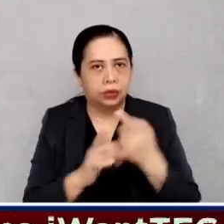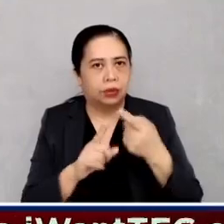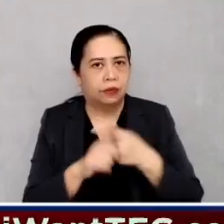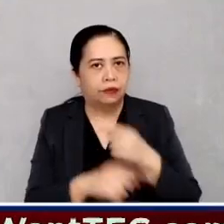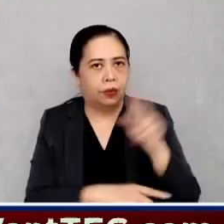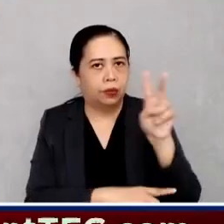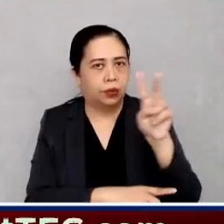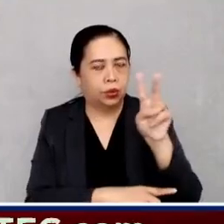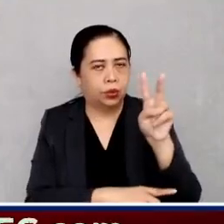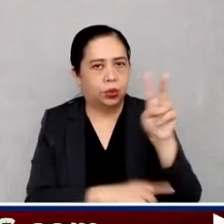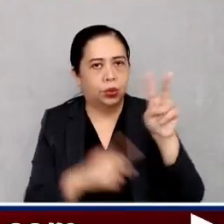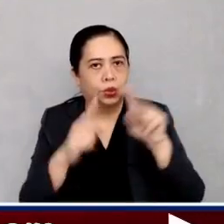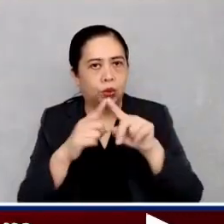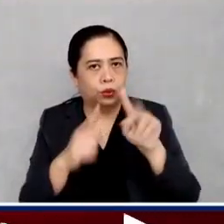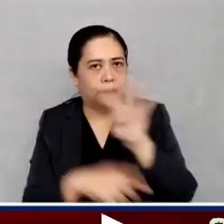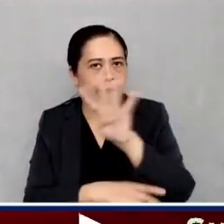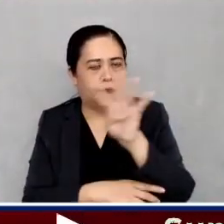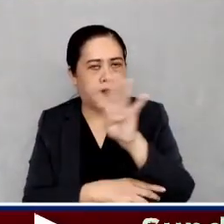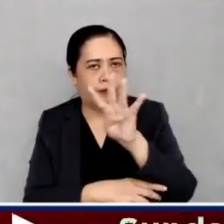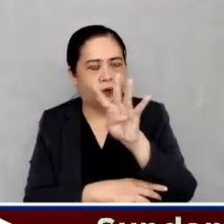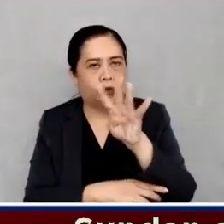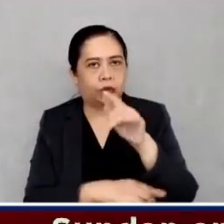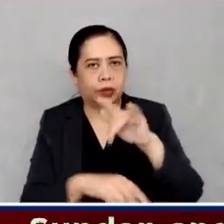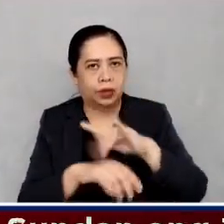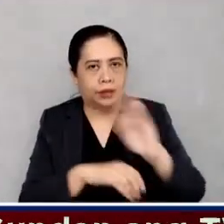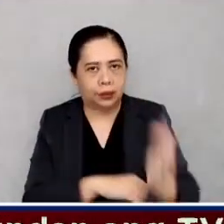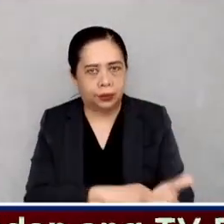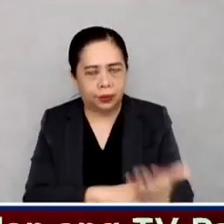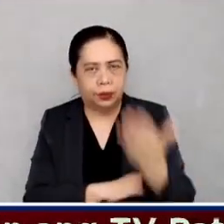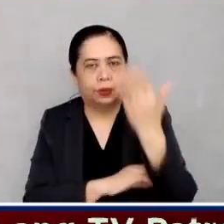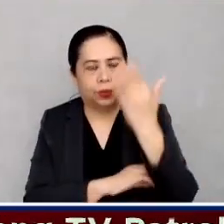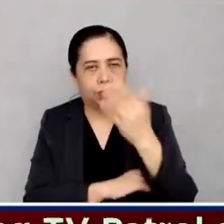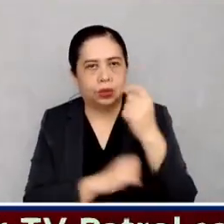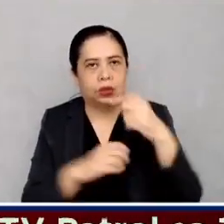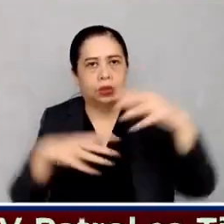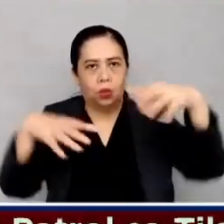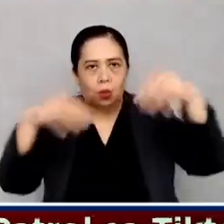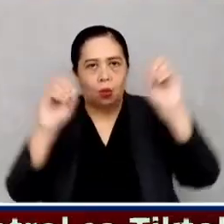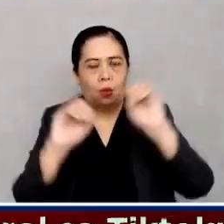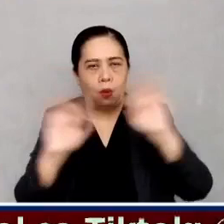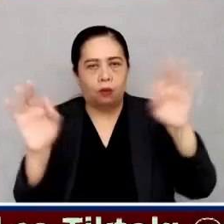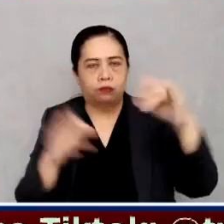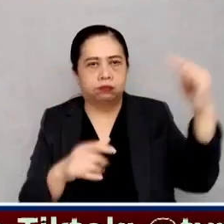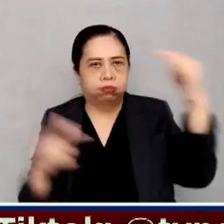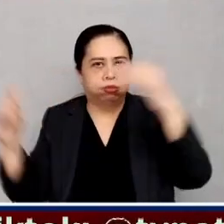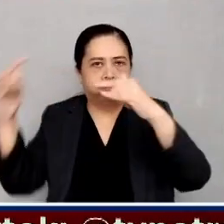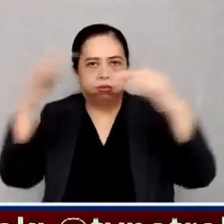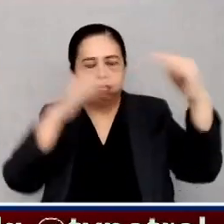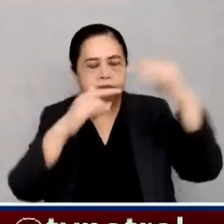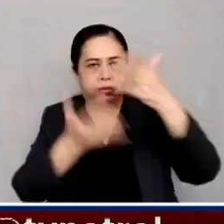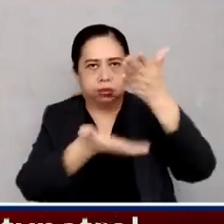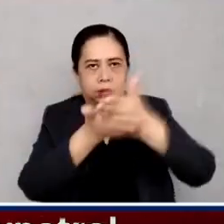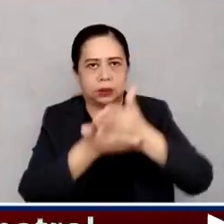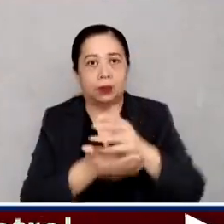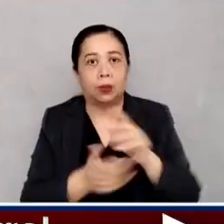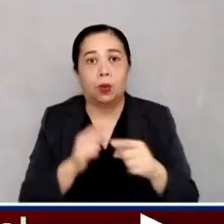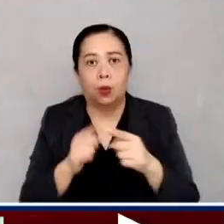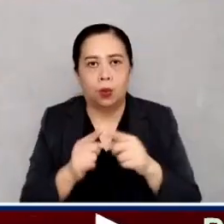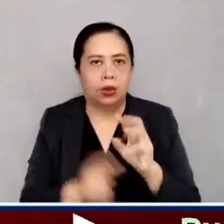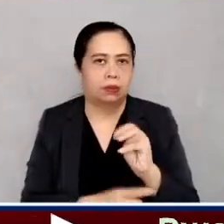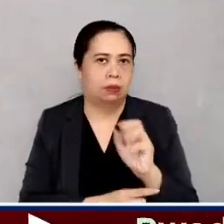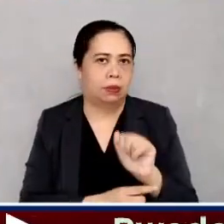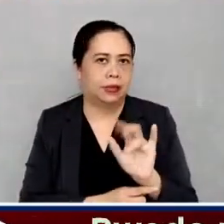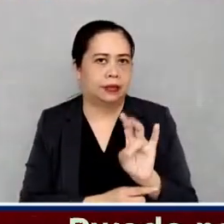2 hanggang alas 4 ng madaling araw na magsha-shutdown sa Philippine airspace sa May 17